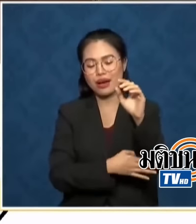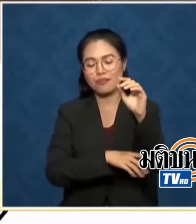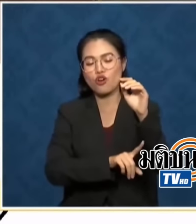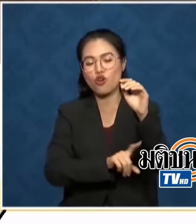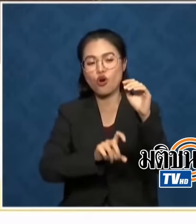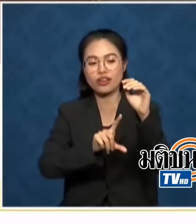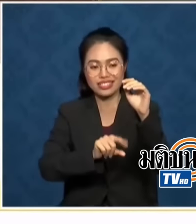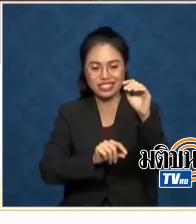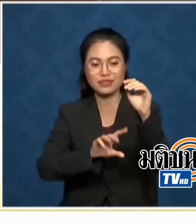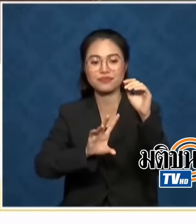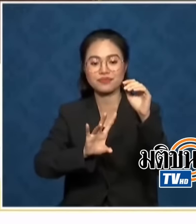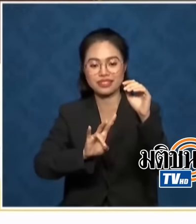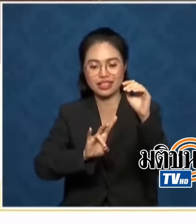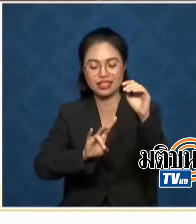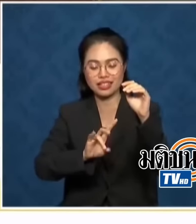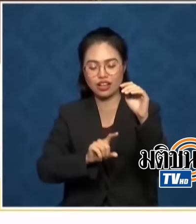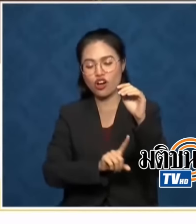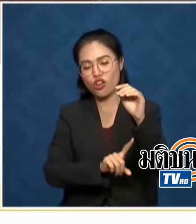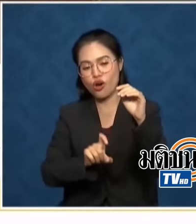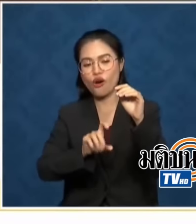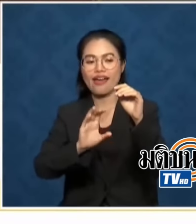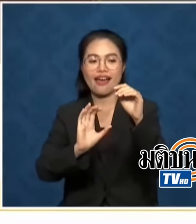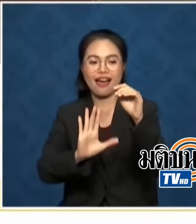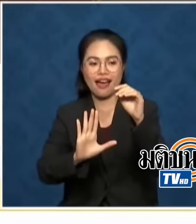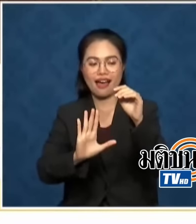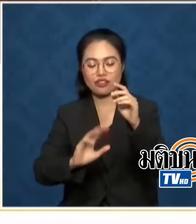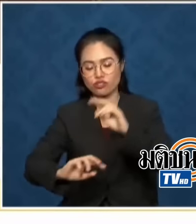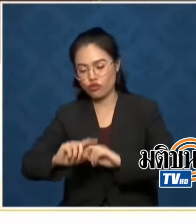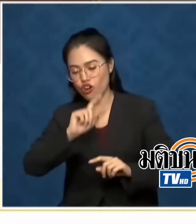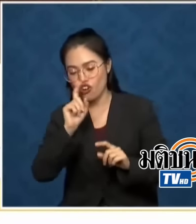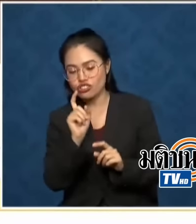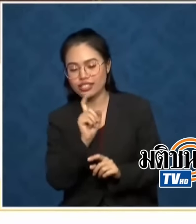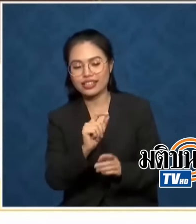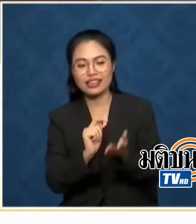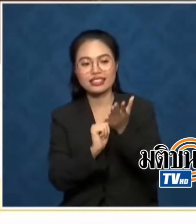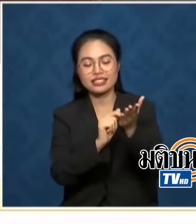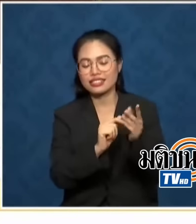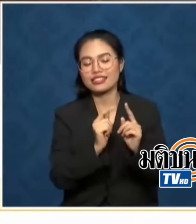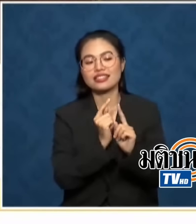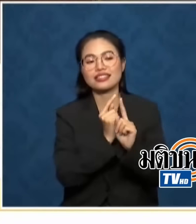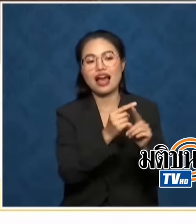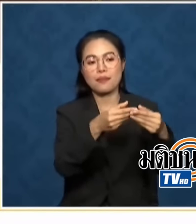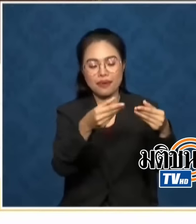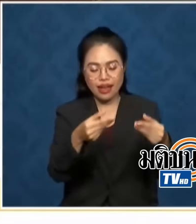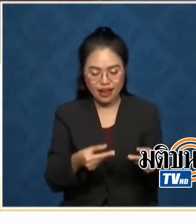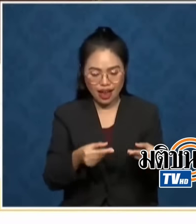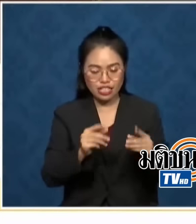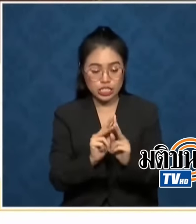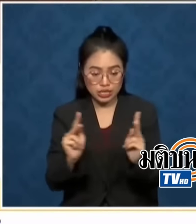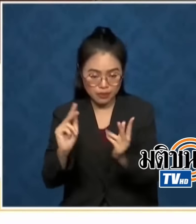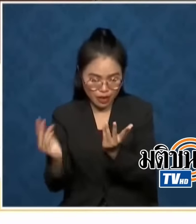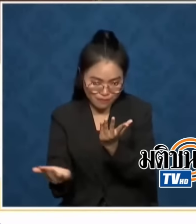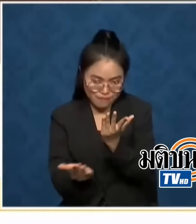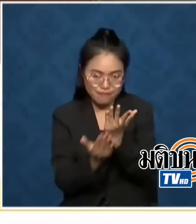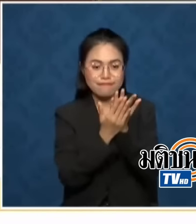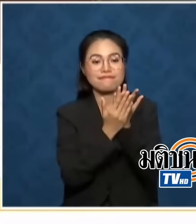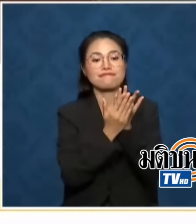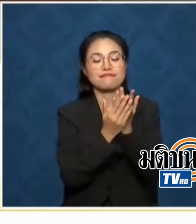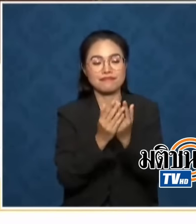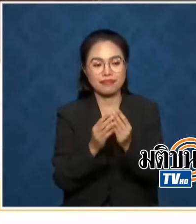บข้อ105รายละเอียดของข้อสังเกตนะครับปรากฏตามรายงานที่คณะกรรมการได้นำเสนอไปแล้